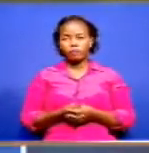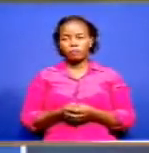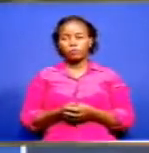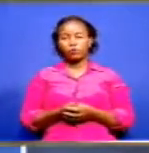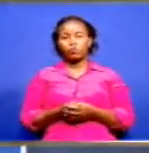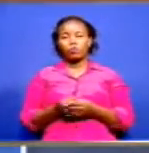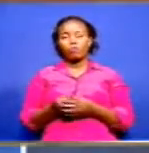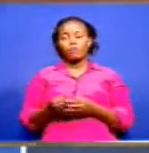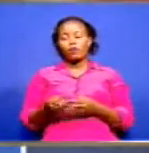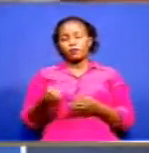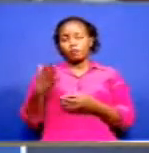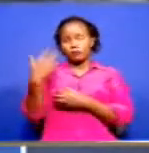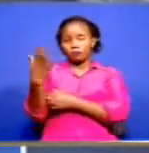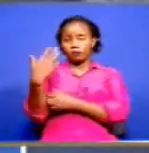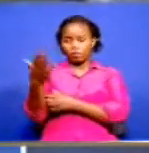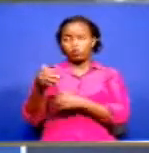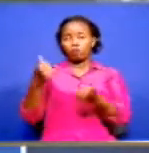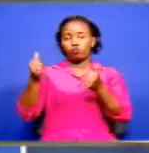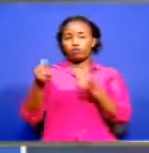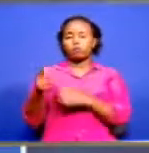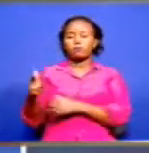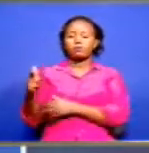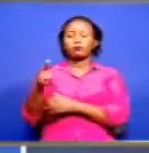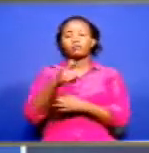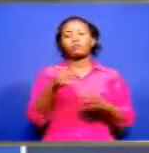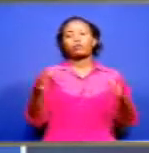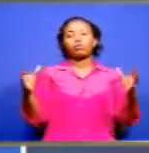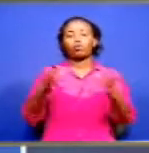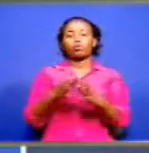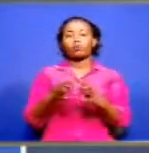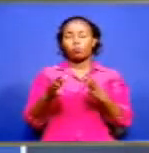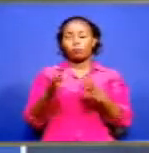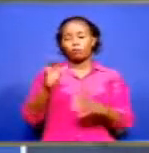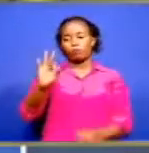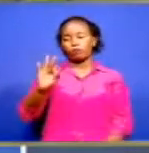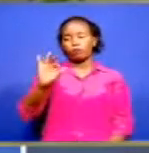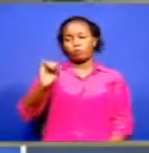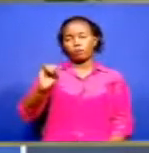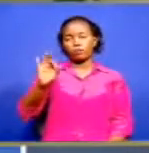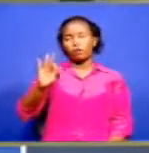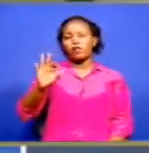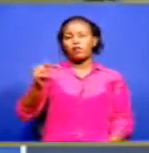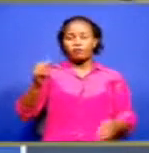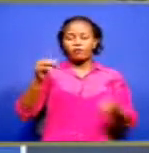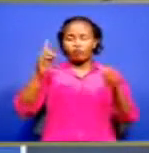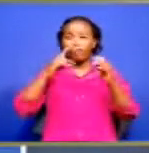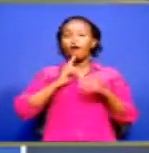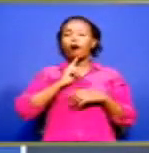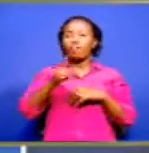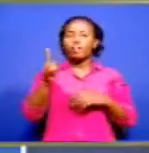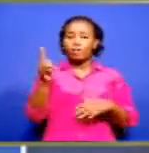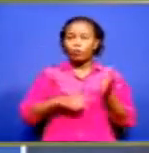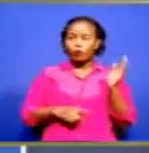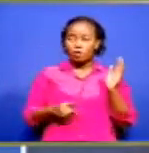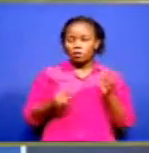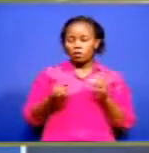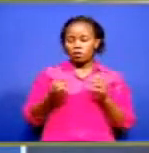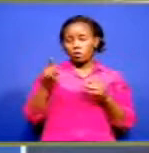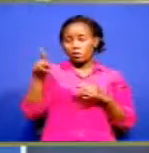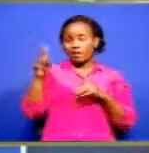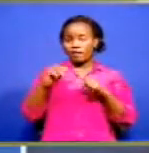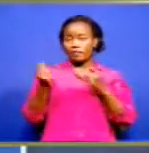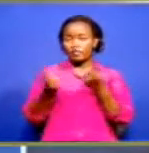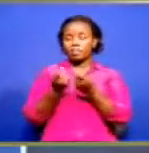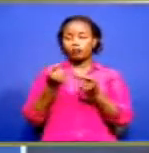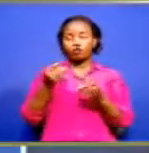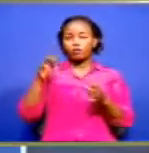ujumbe uliotumwa katika vyombo vya habari, Shirikisho la soka duniani FIFA liliamuru kupigwa marufuku kwa Zoo FC